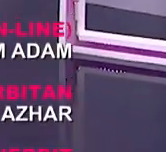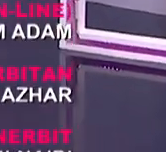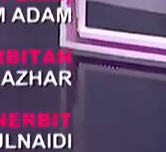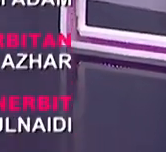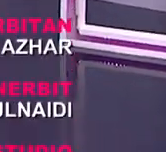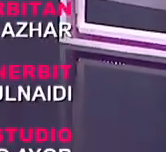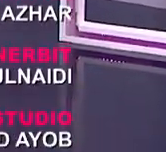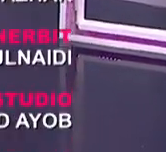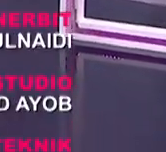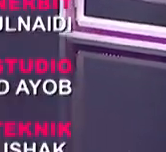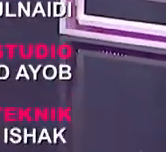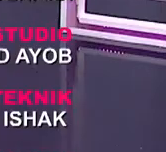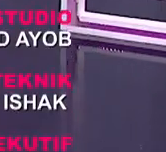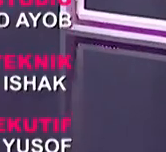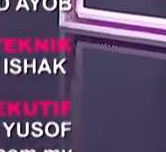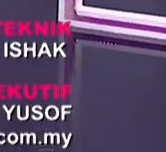bye